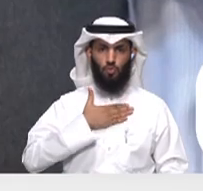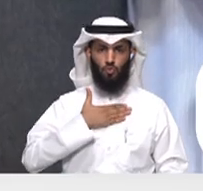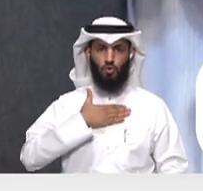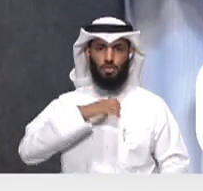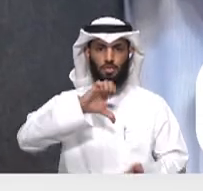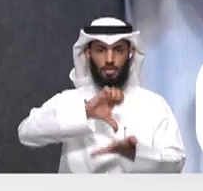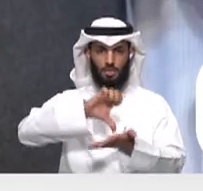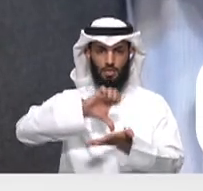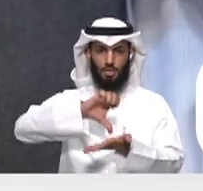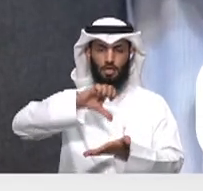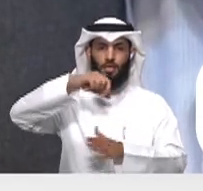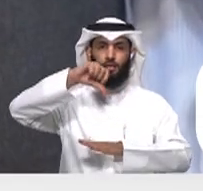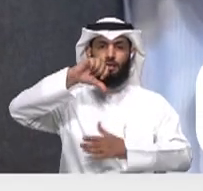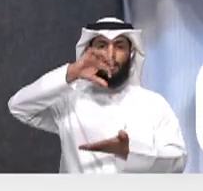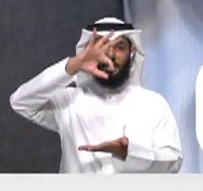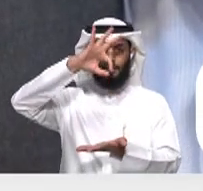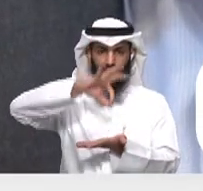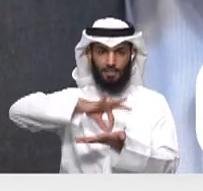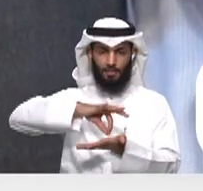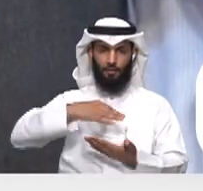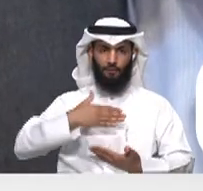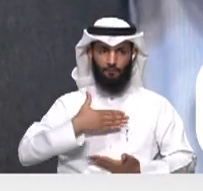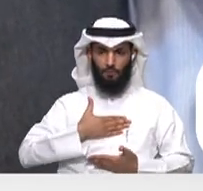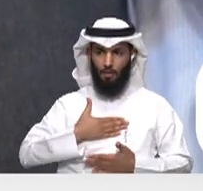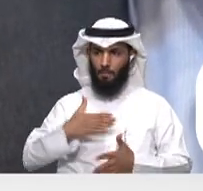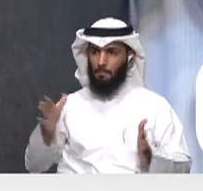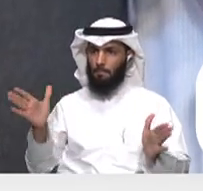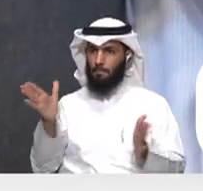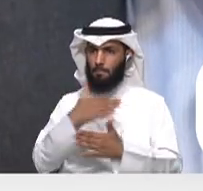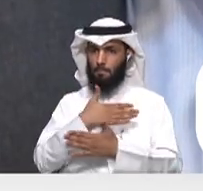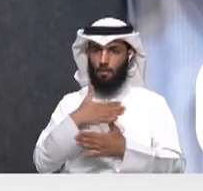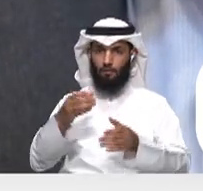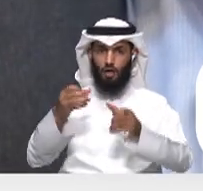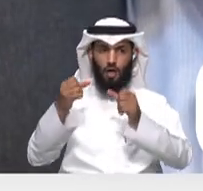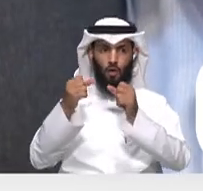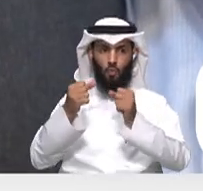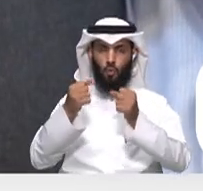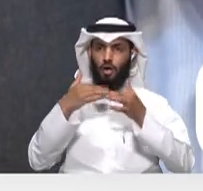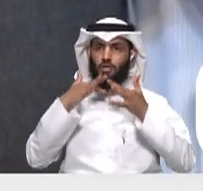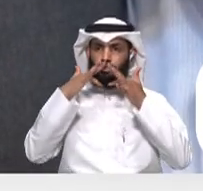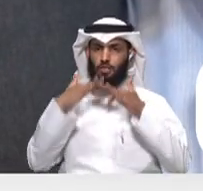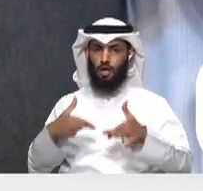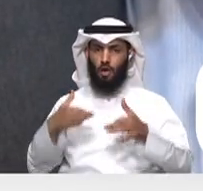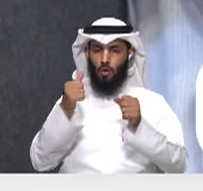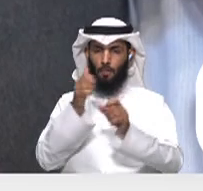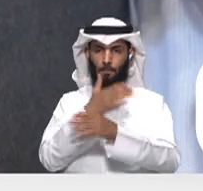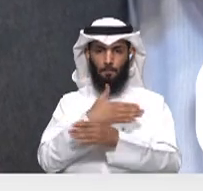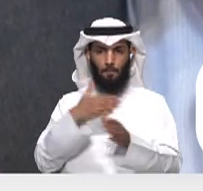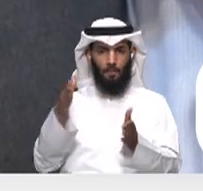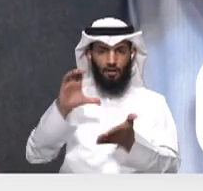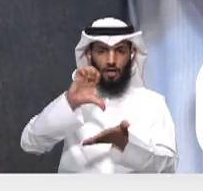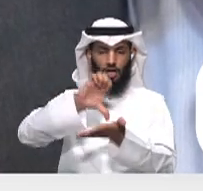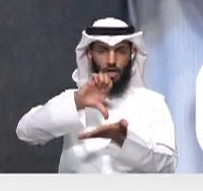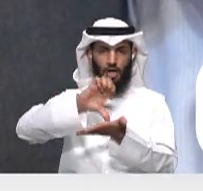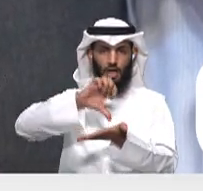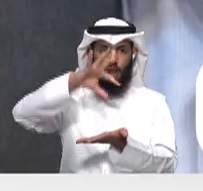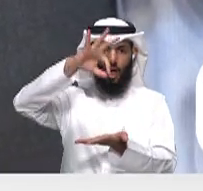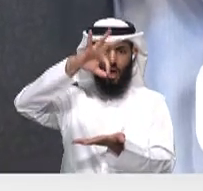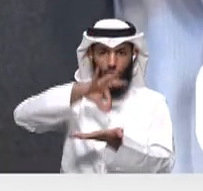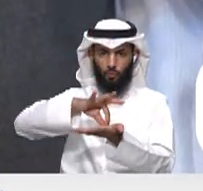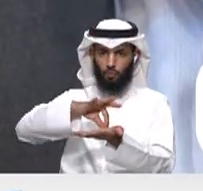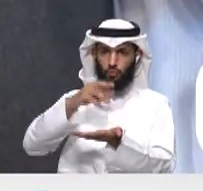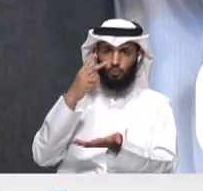وضواحيها، هو لم يتم استهداف أي هدف داخل العاصمة الإيرانية طهران وضواحي